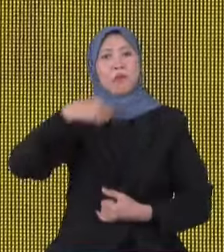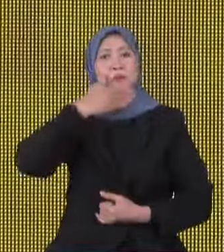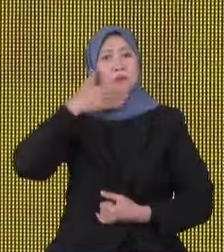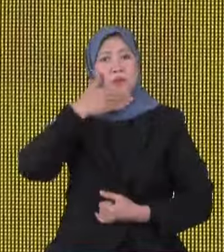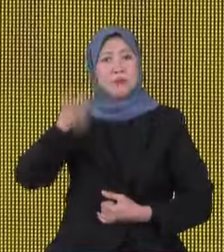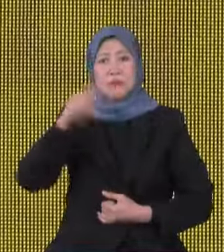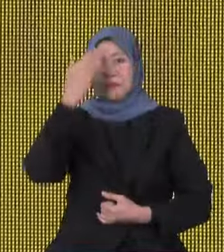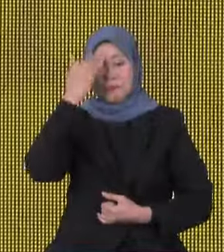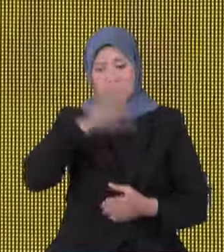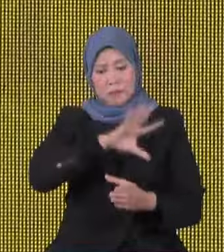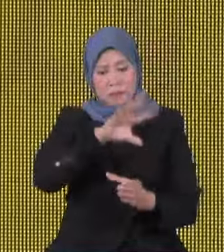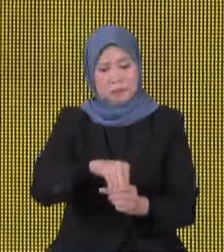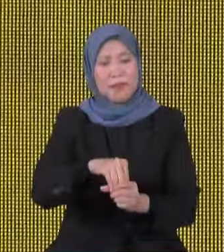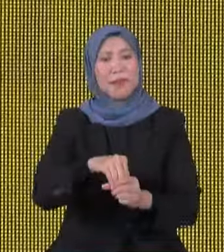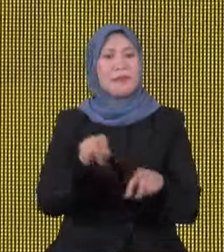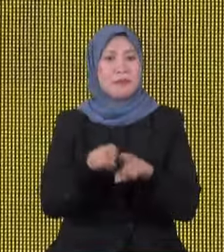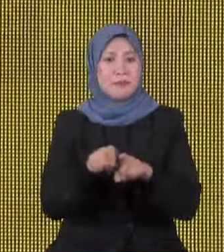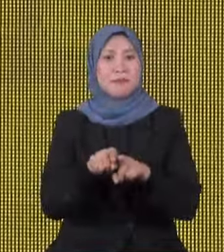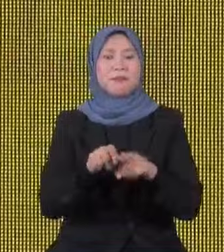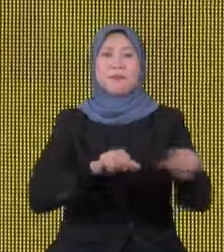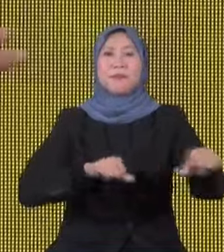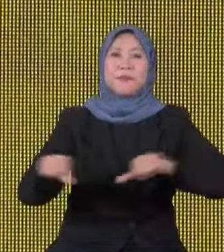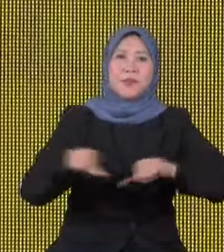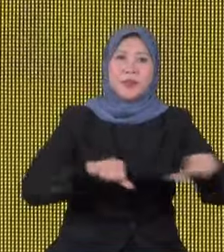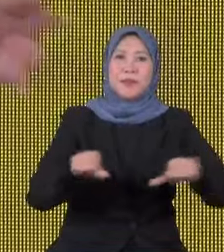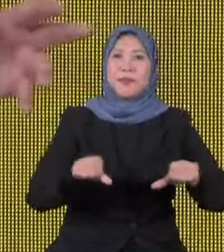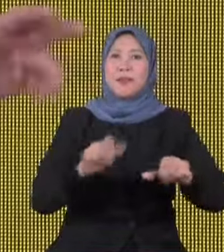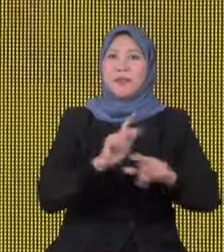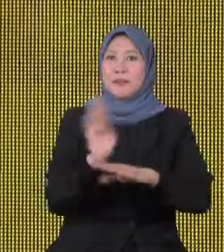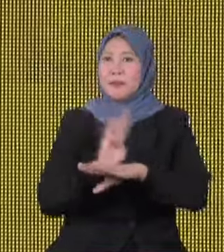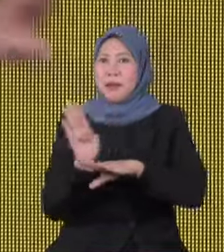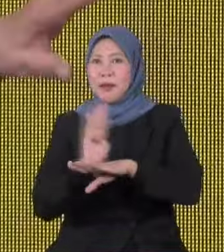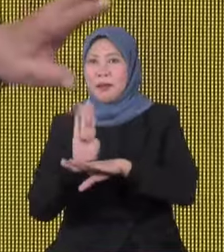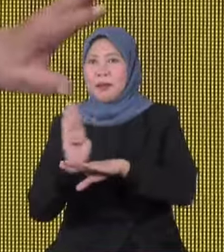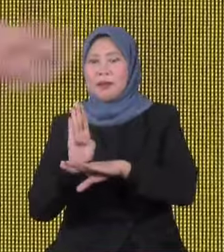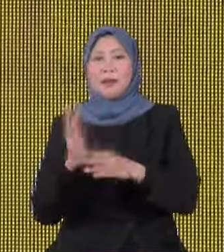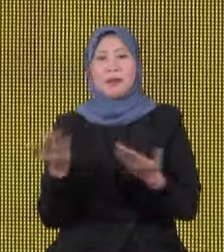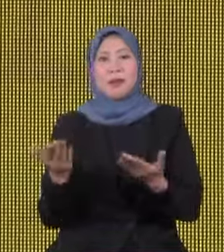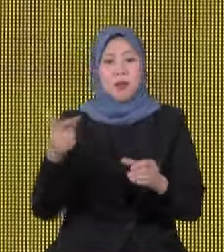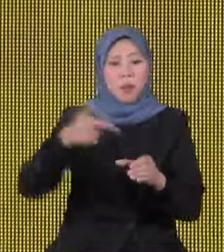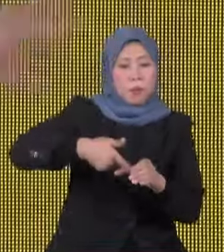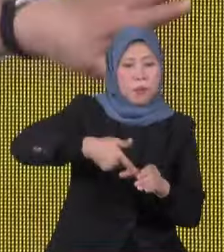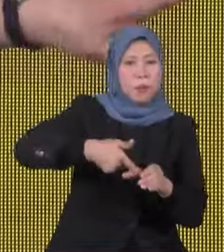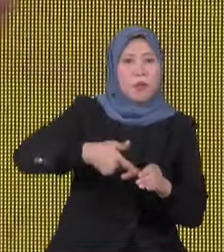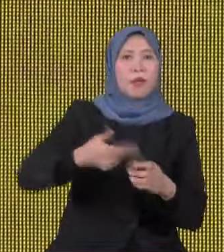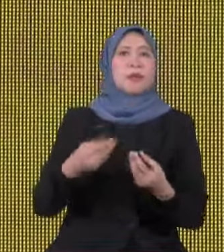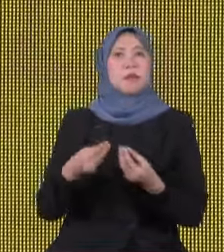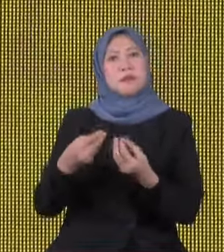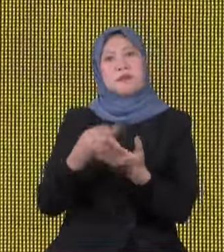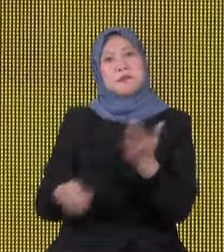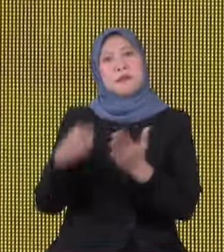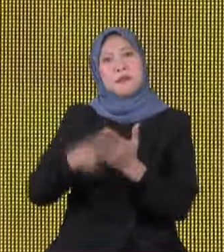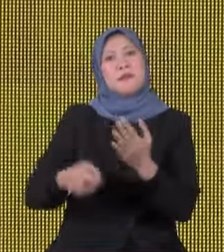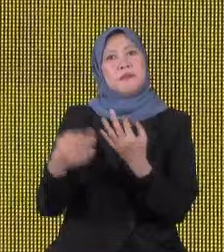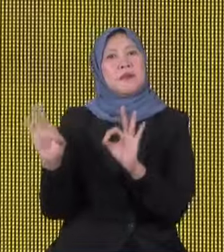langsung. Anak-anak muda yang terlibat dalam kegiatan perniagaan yang menggunakan diesel, kita kecualikan dari bayaran